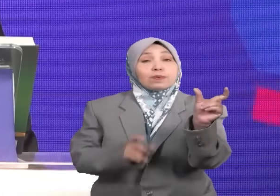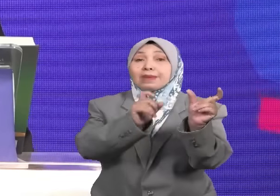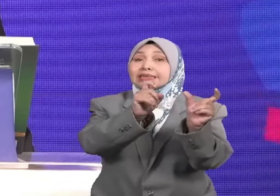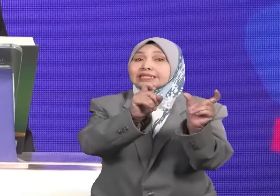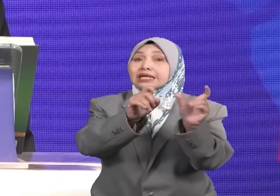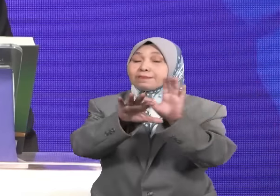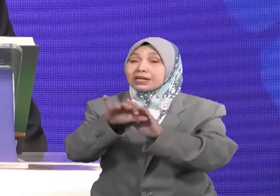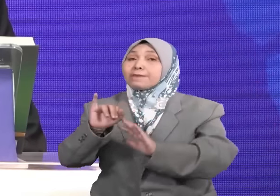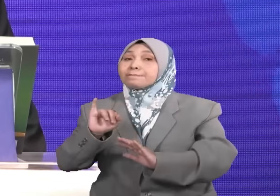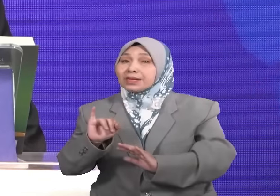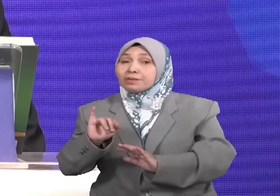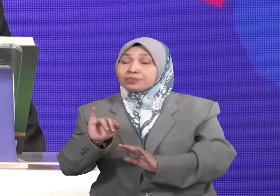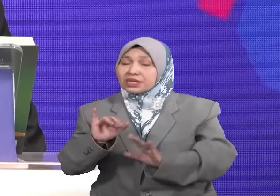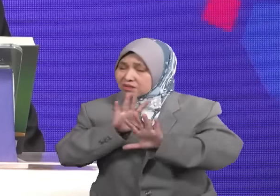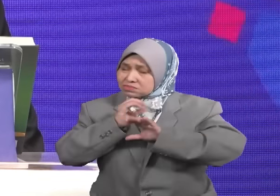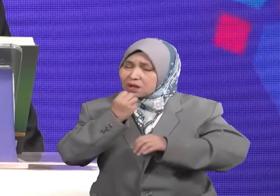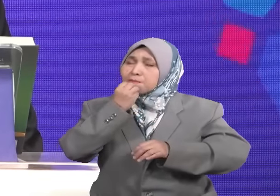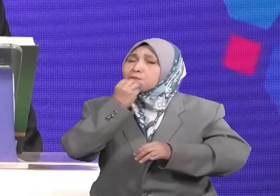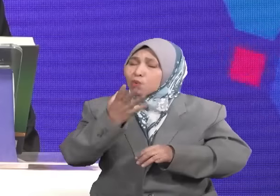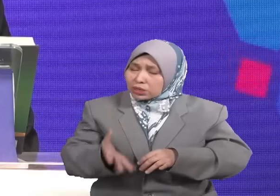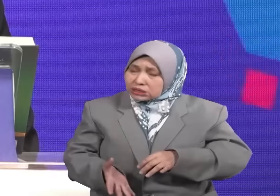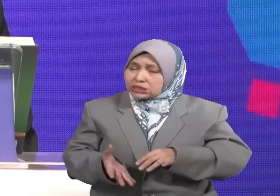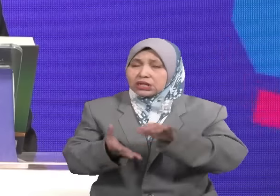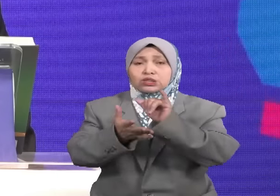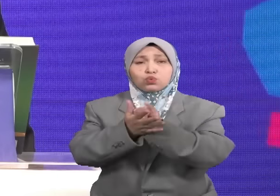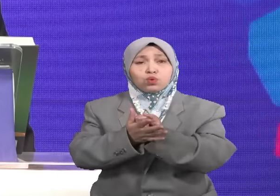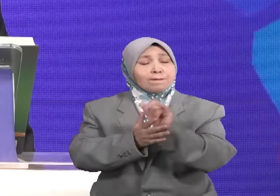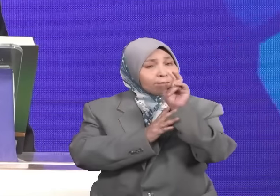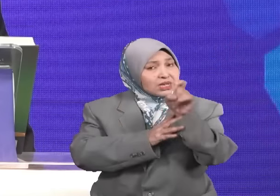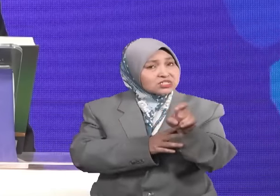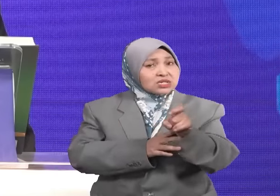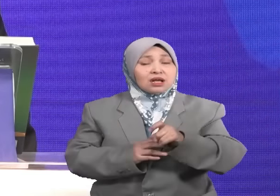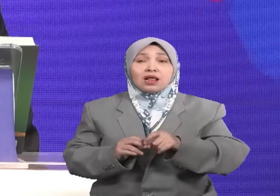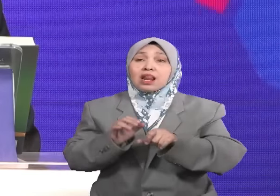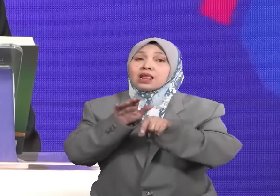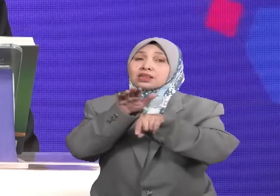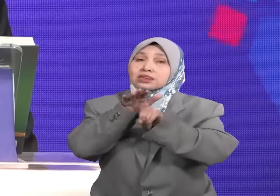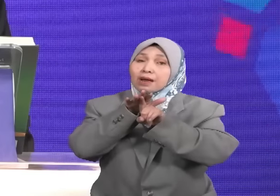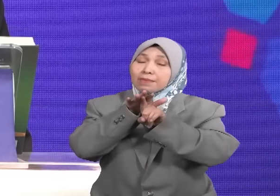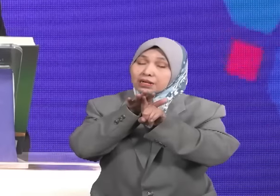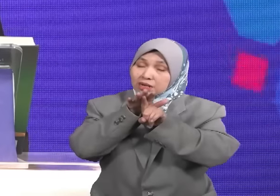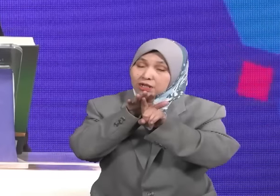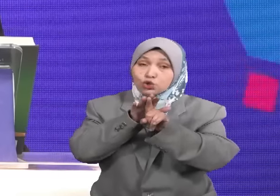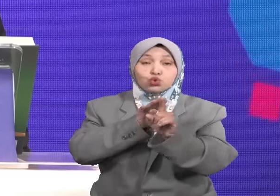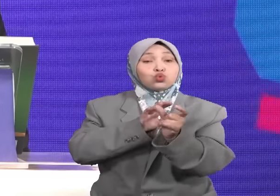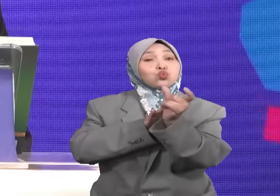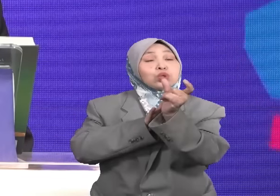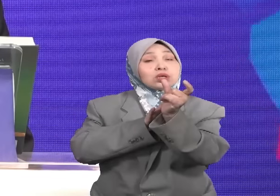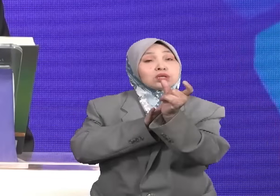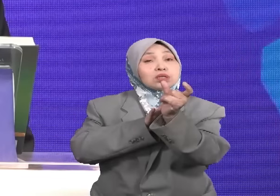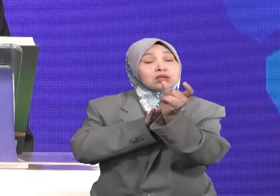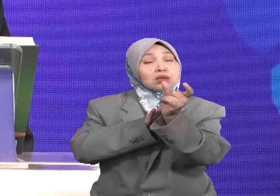pada min tu. Jelaskan, bila jelaskan suara nun mati, mesti lidah tu kena makhraj nun tu.